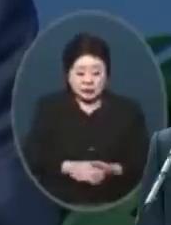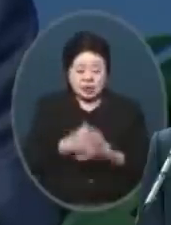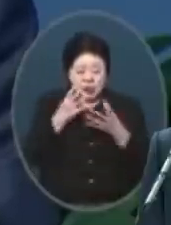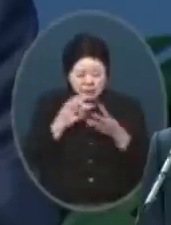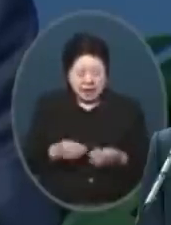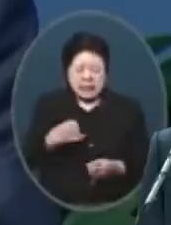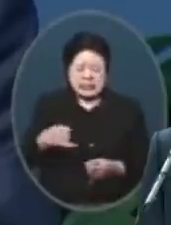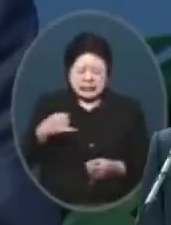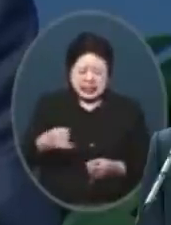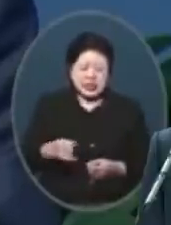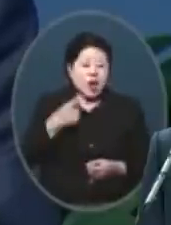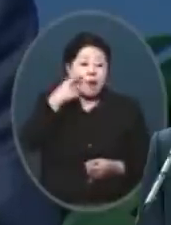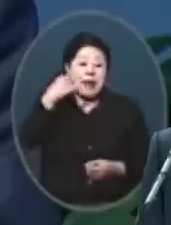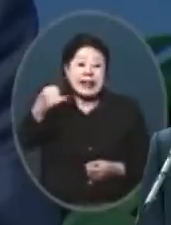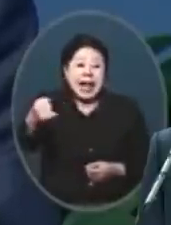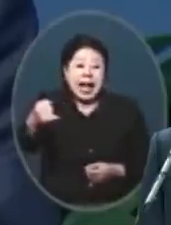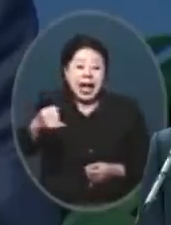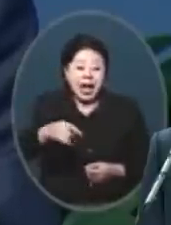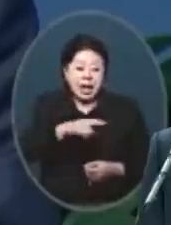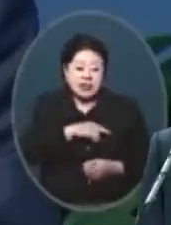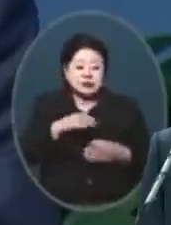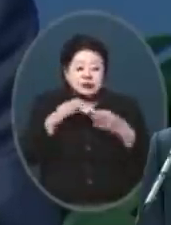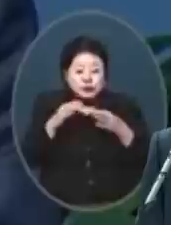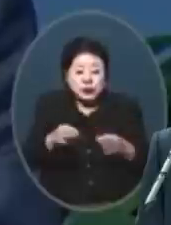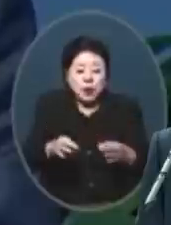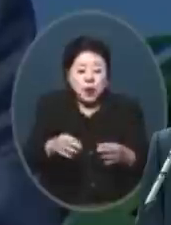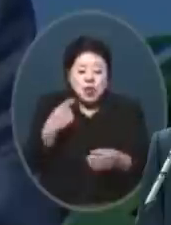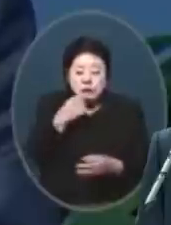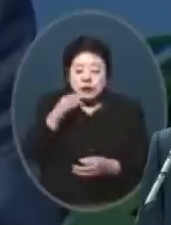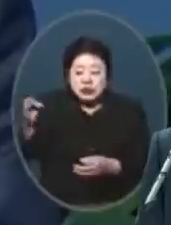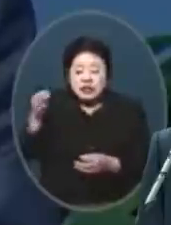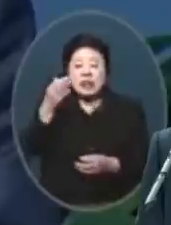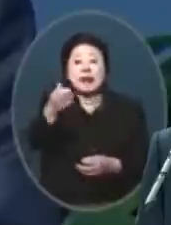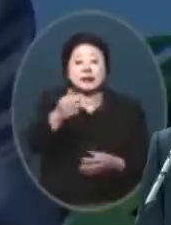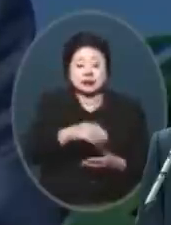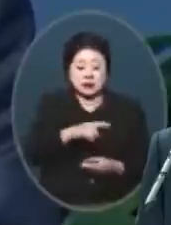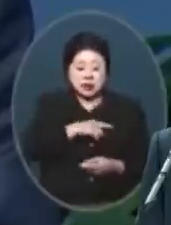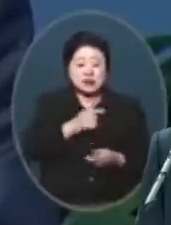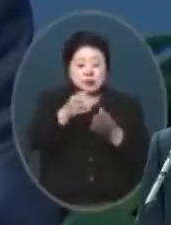많은 자식이 있다는 것을 입으로 시인하게 만드는 것입니다.